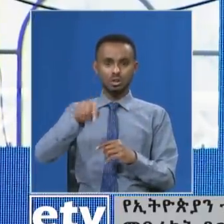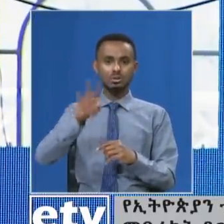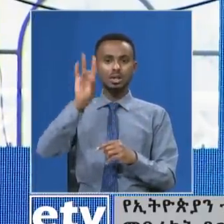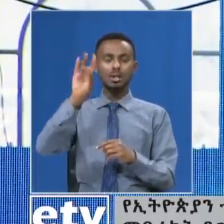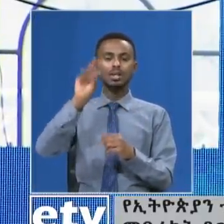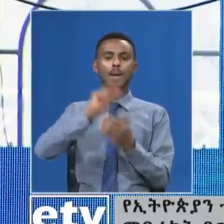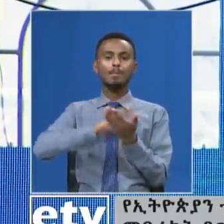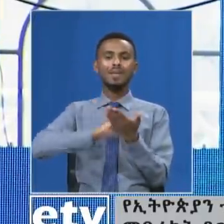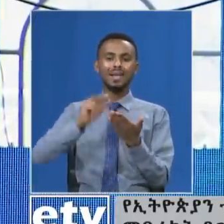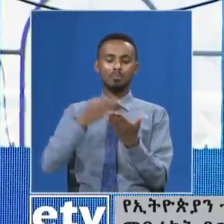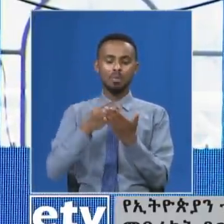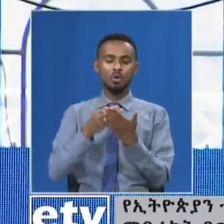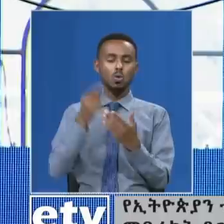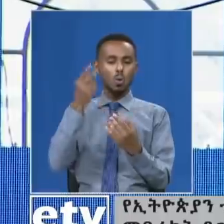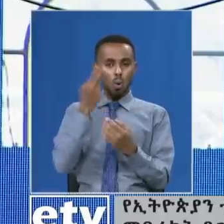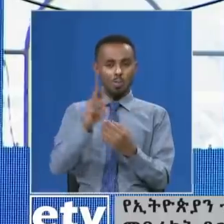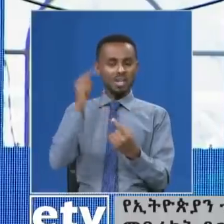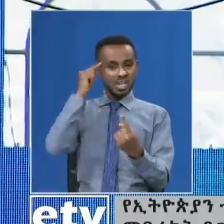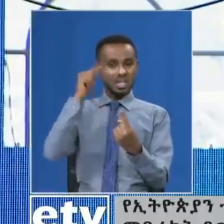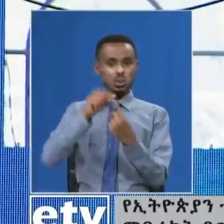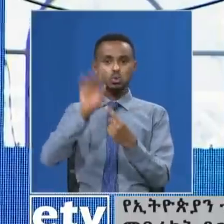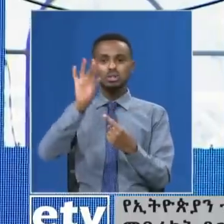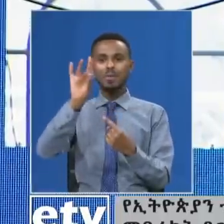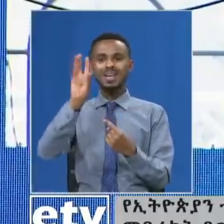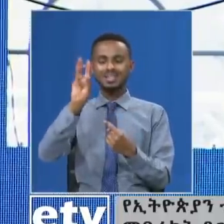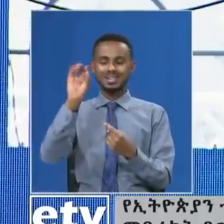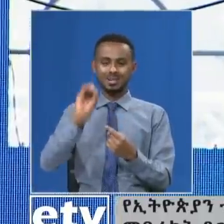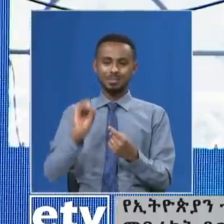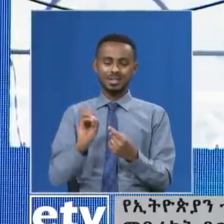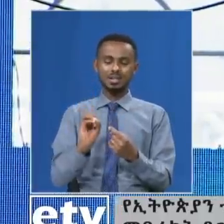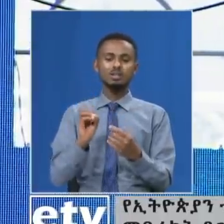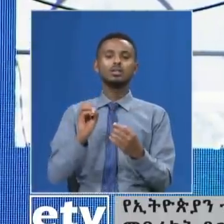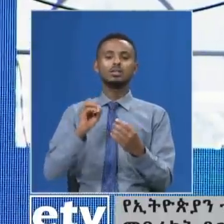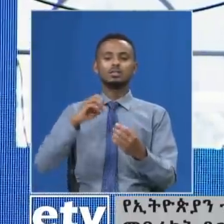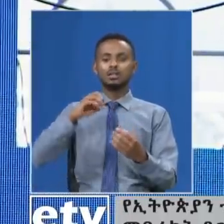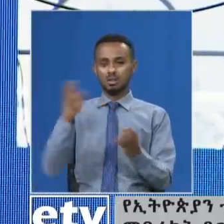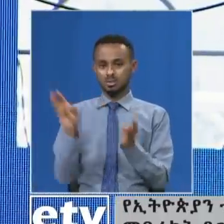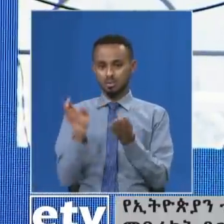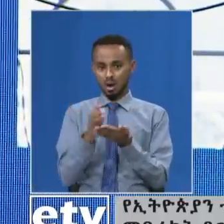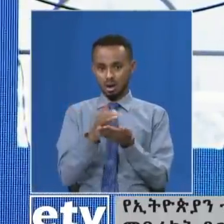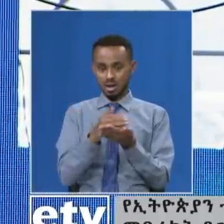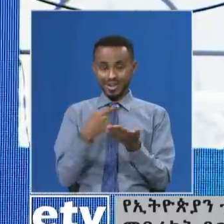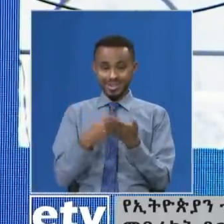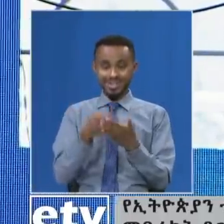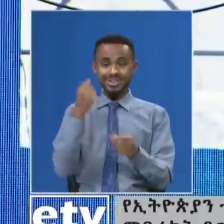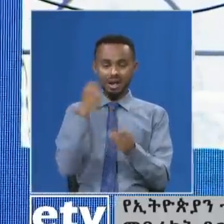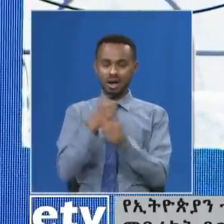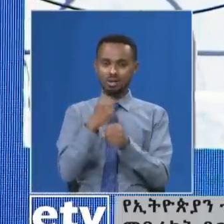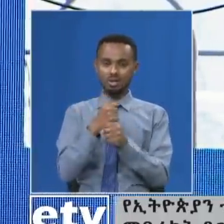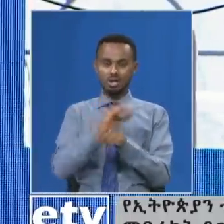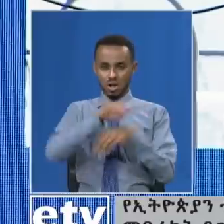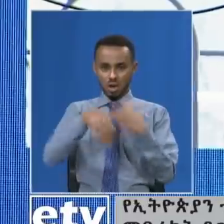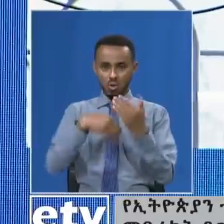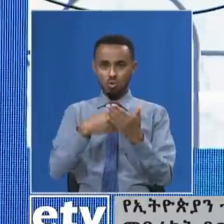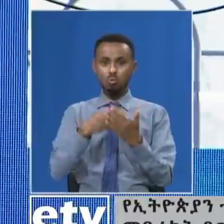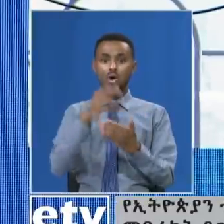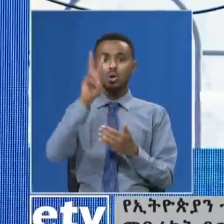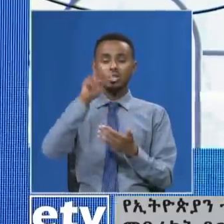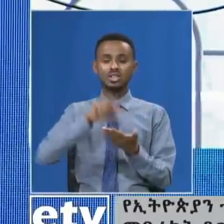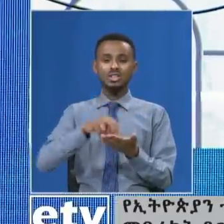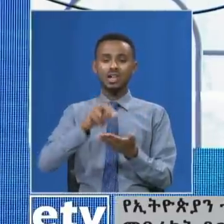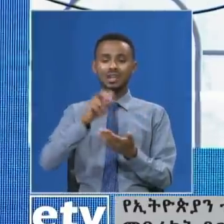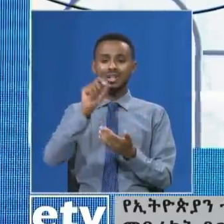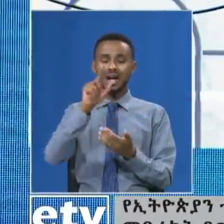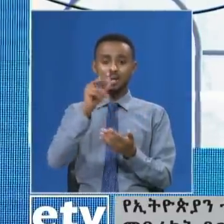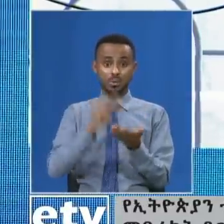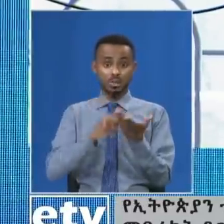233.7 ቢሊዮን ብር ወይም የቅዱን 86.5 ተሰብስቧል። ይህ ክንውን ከ2011 በጀት